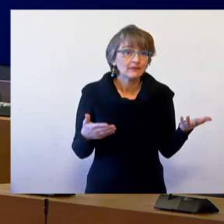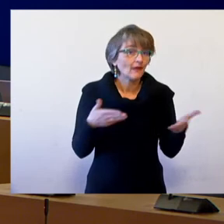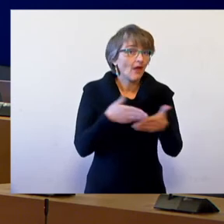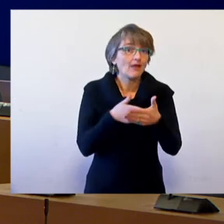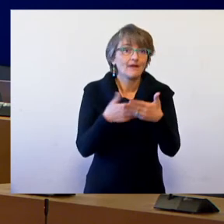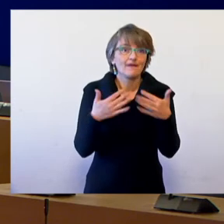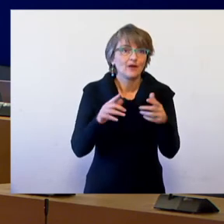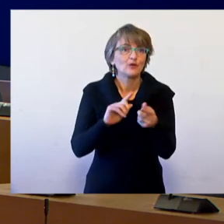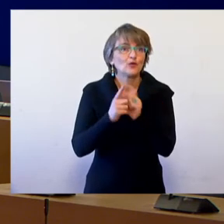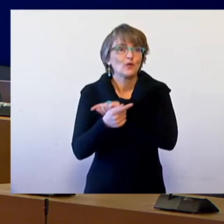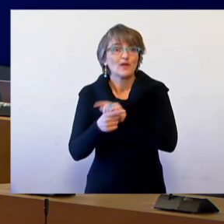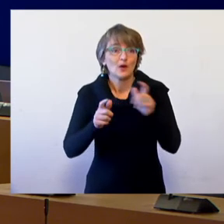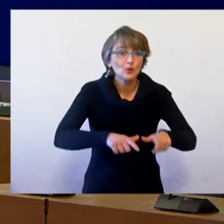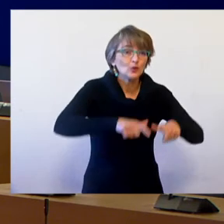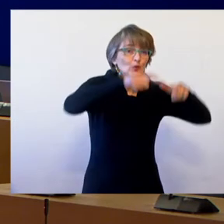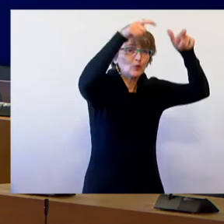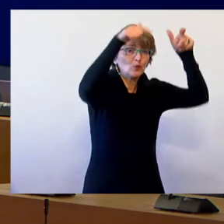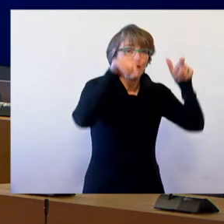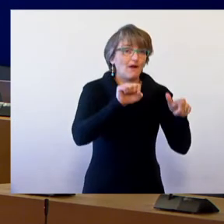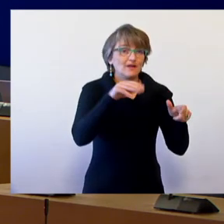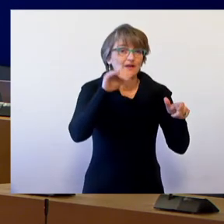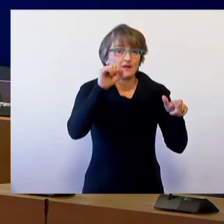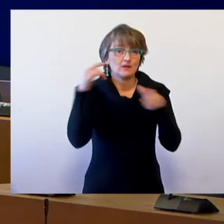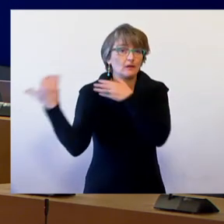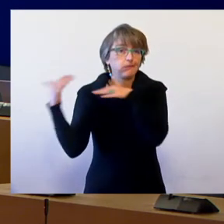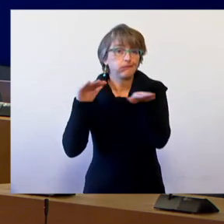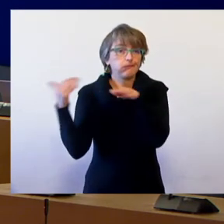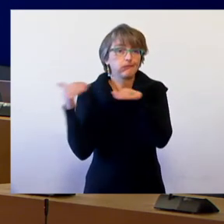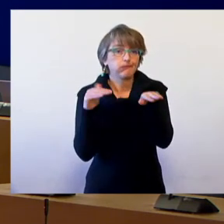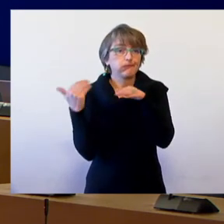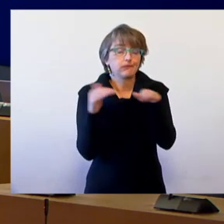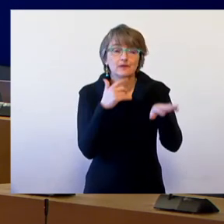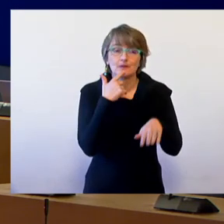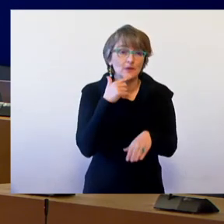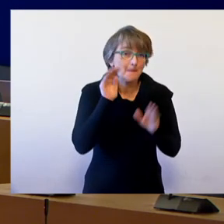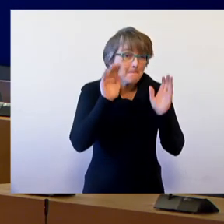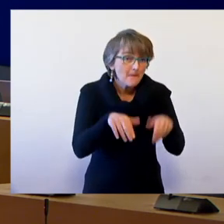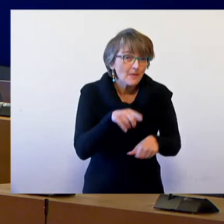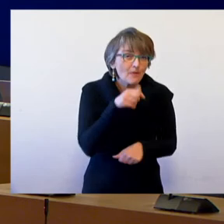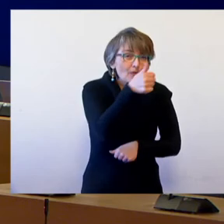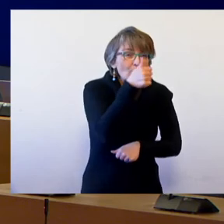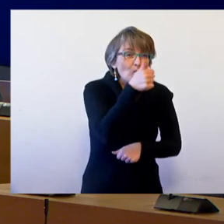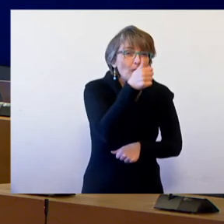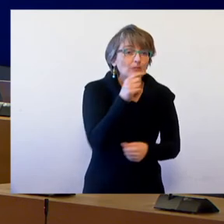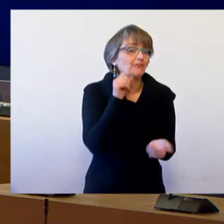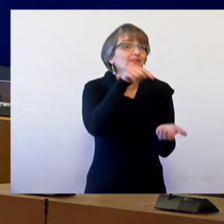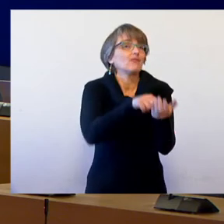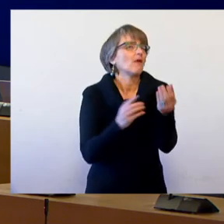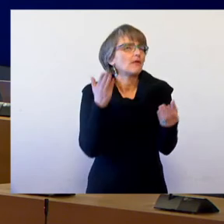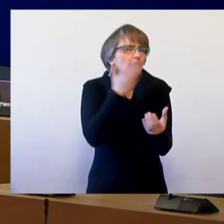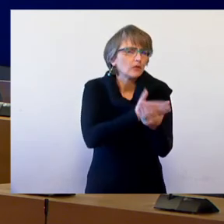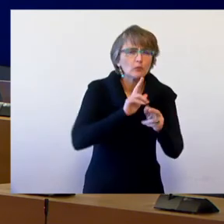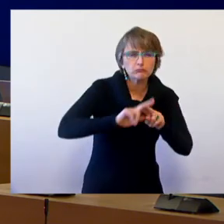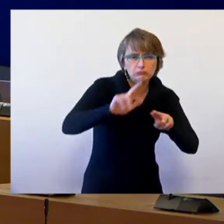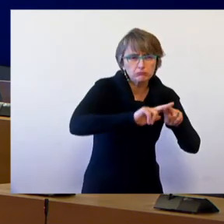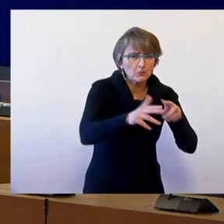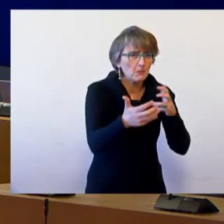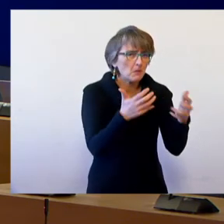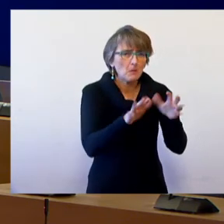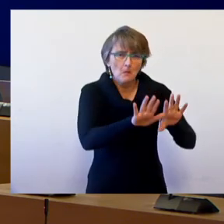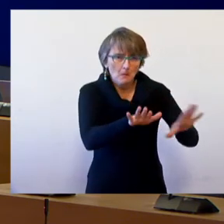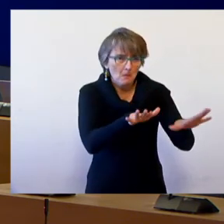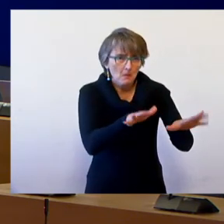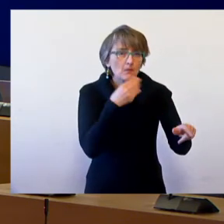au pied de la tour d'Assas. Ce qui veut dire que vous allez faire certainement une intervention à cet endroit-là. Et comme ce sont